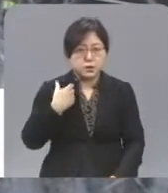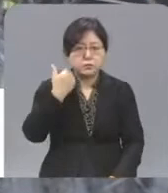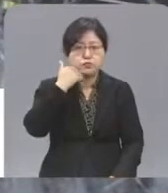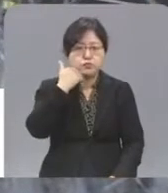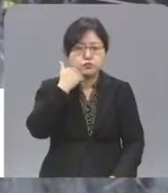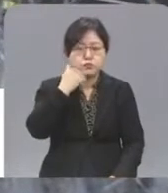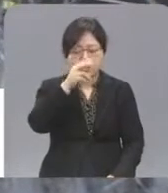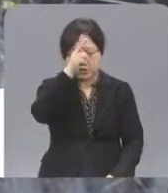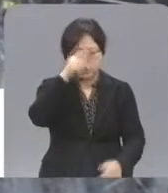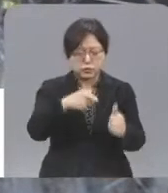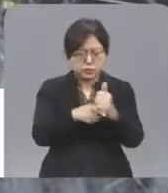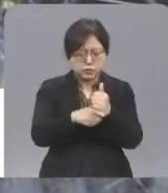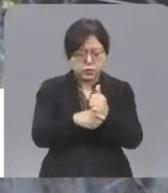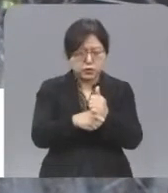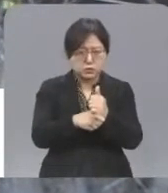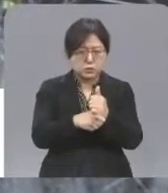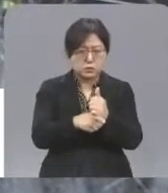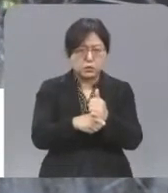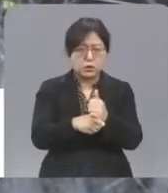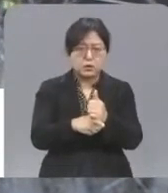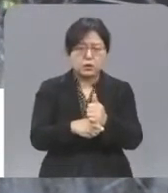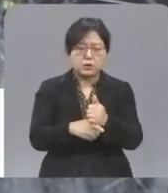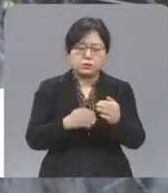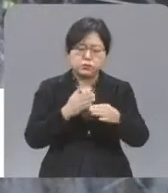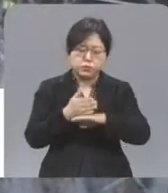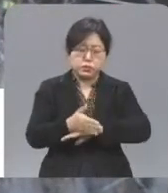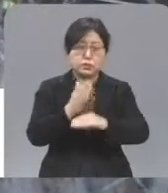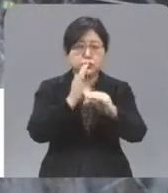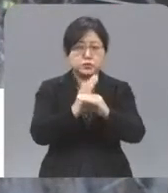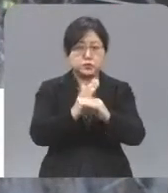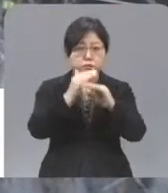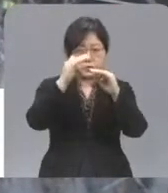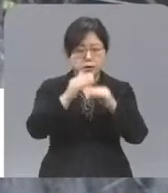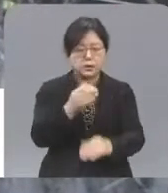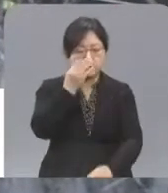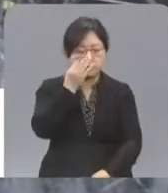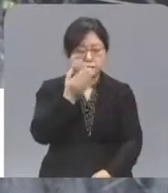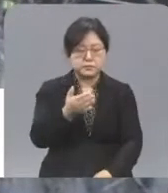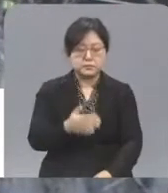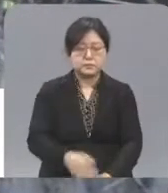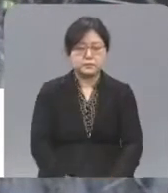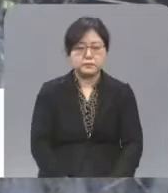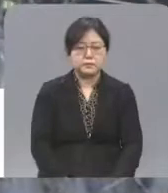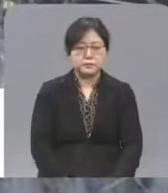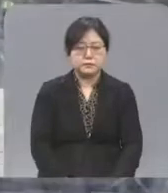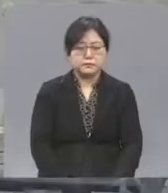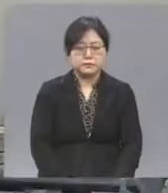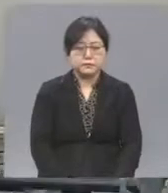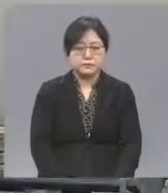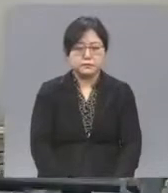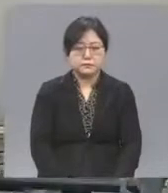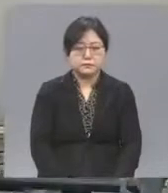위한 경찰 수사는 좀처럼 속도를 내지 못하고 있습니다. 이어서 김정대 기자입니다.